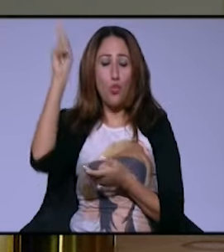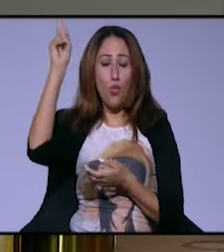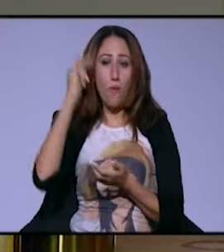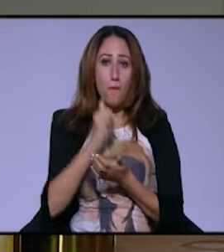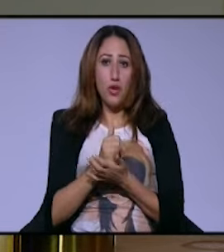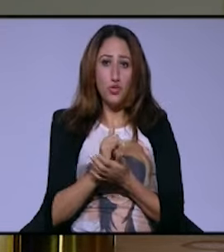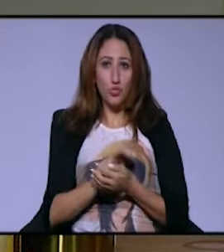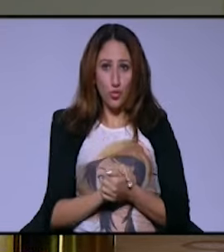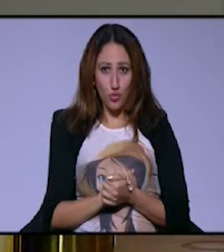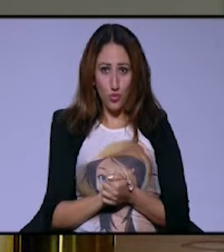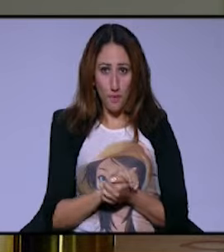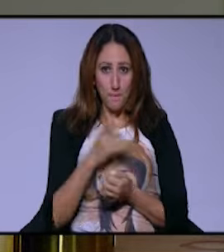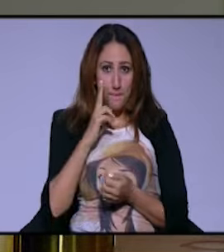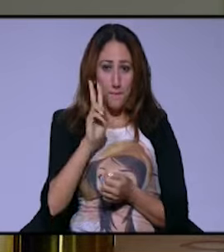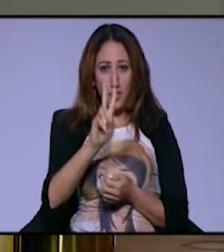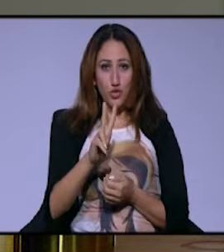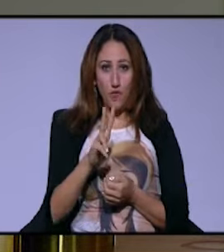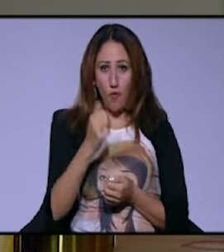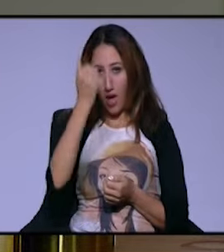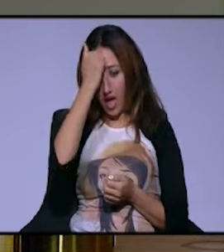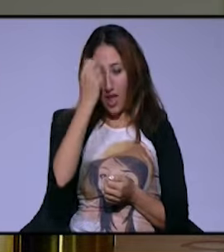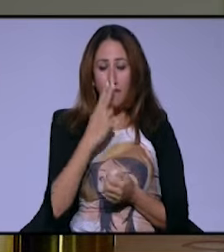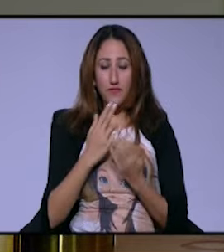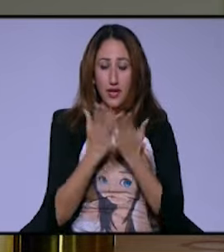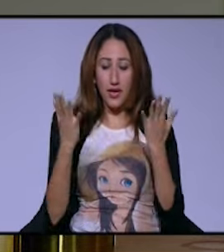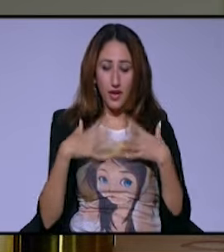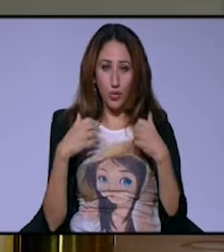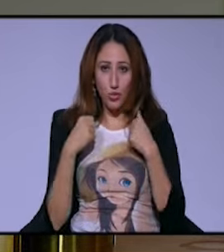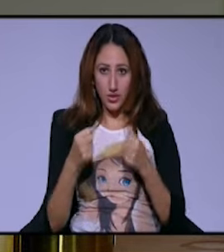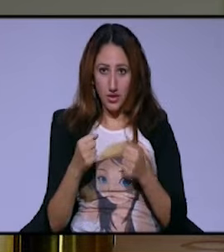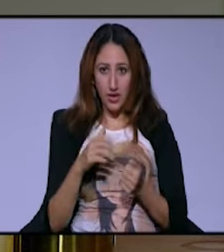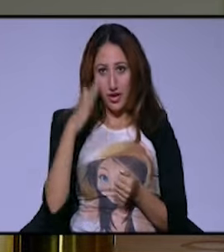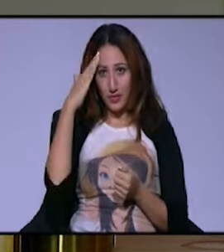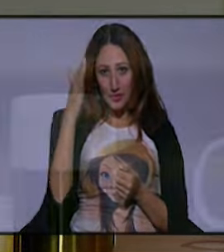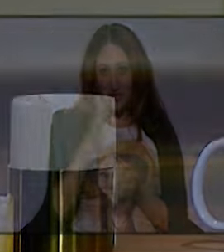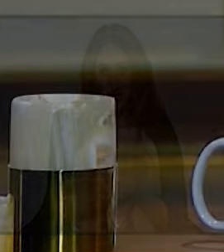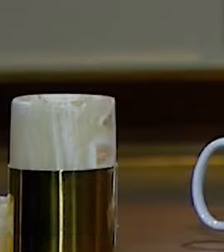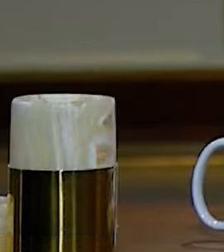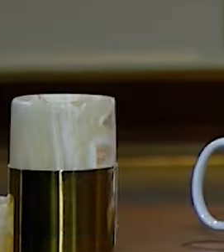الله. أشوفكم على ألف خير وصحة وسلام.